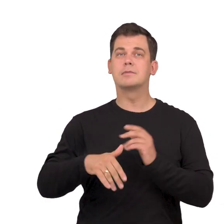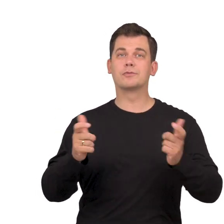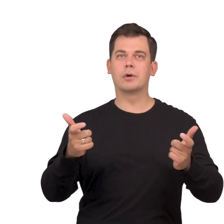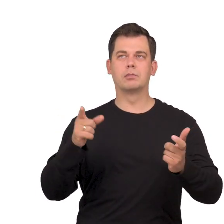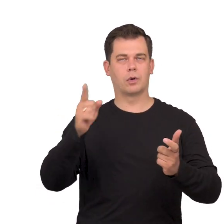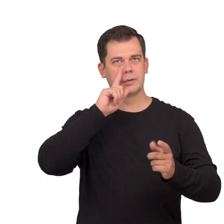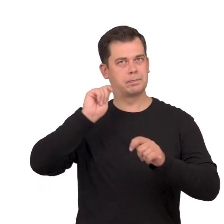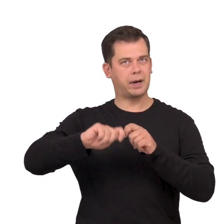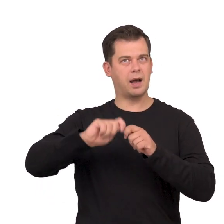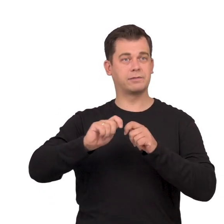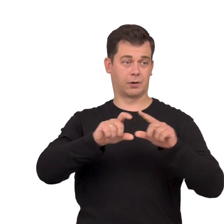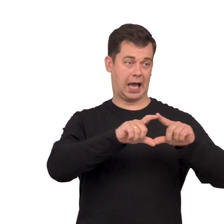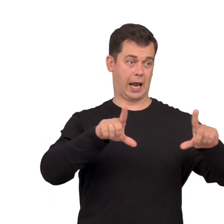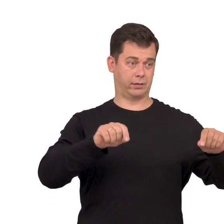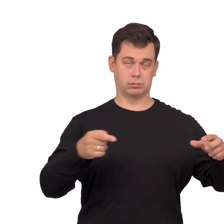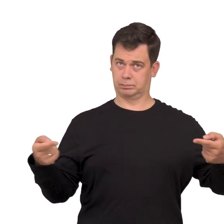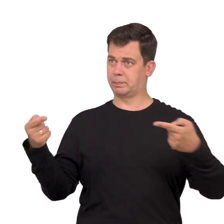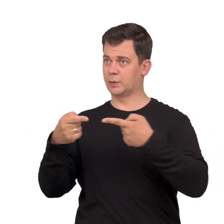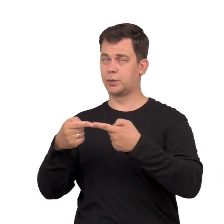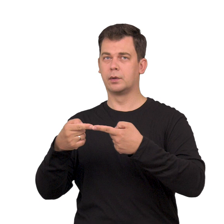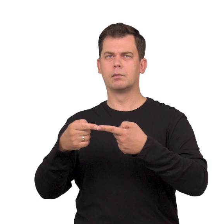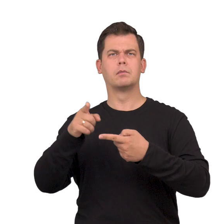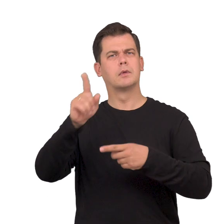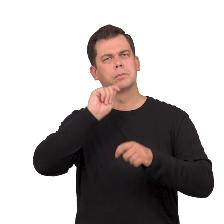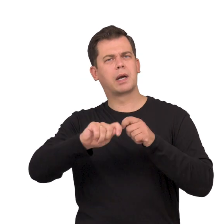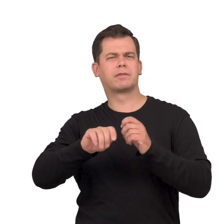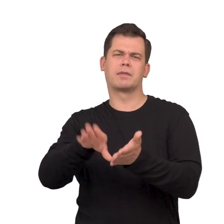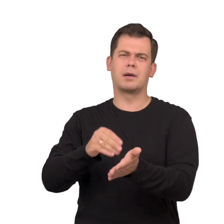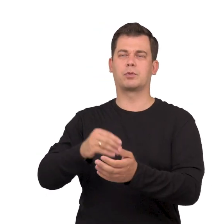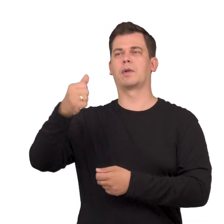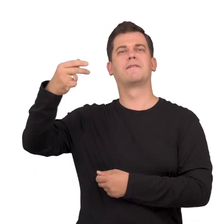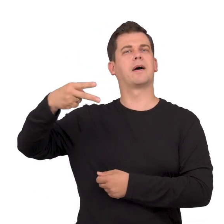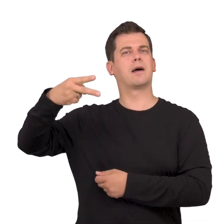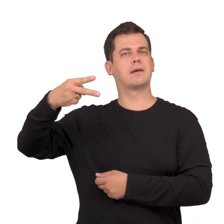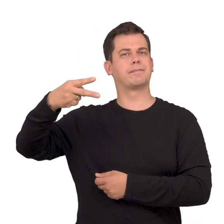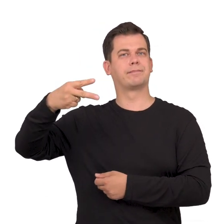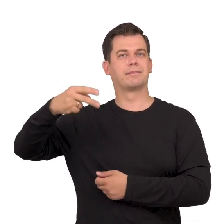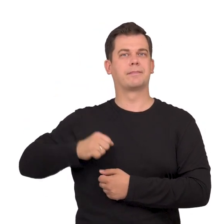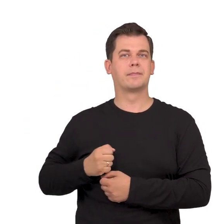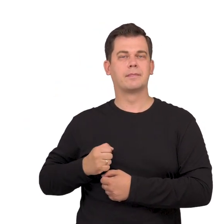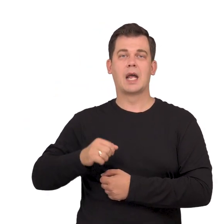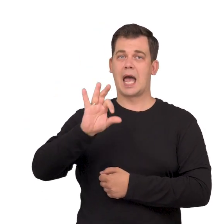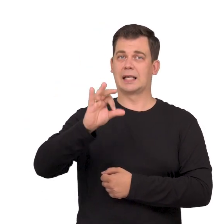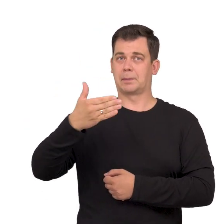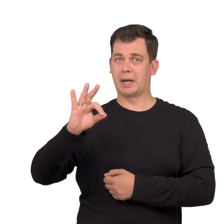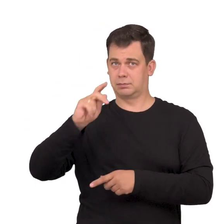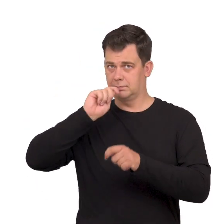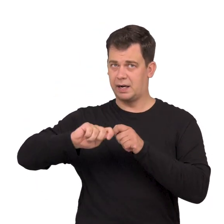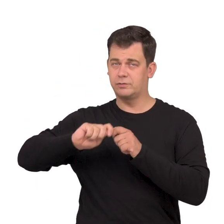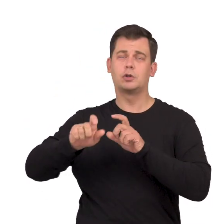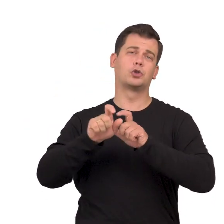Ostatni krok to weryfikacja dodanej karty. Możemy wybrać spośród dwóch metod: